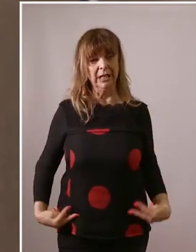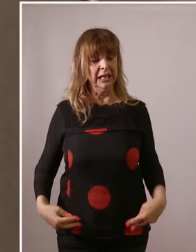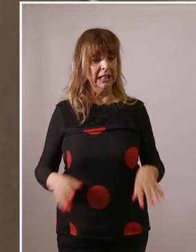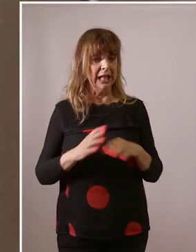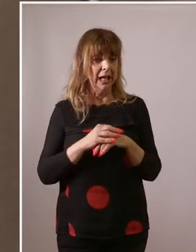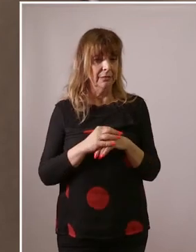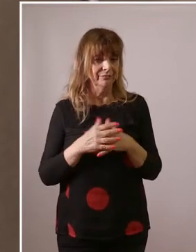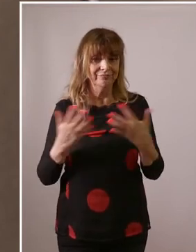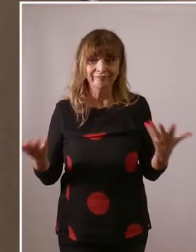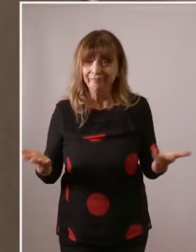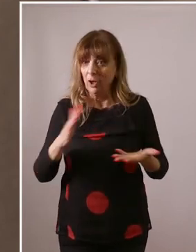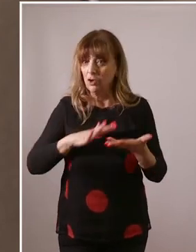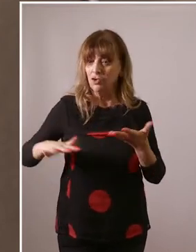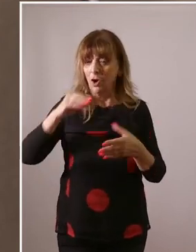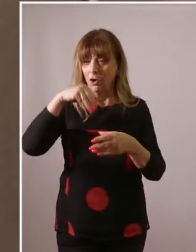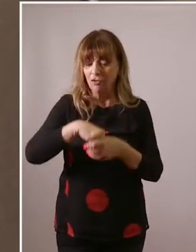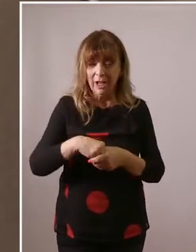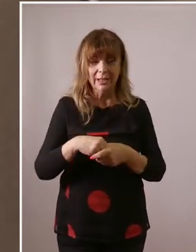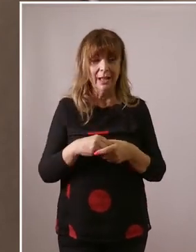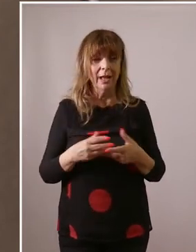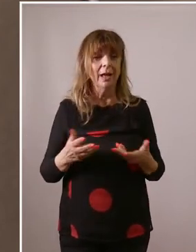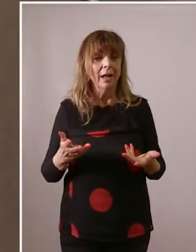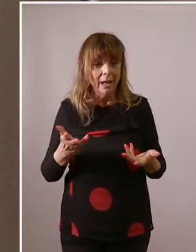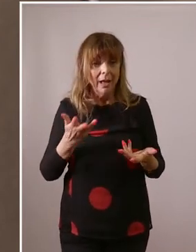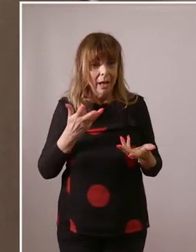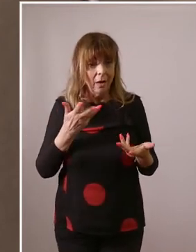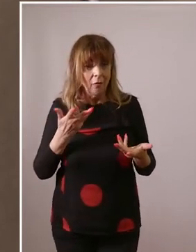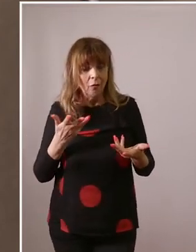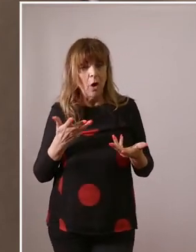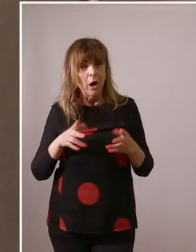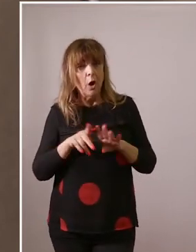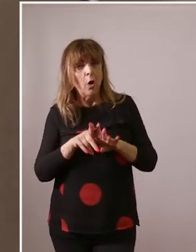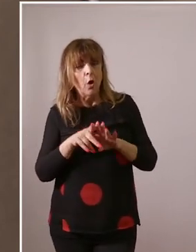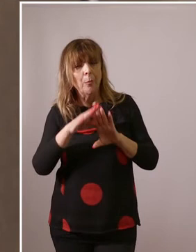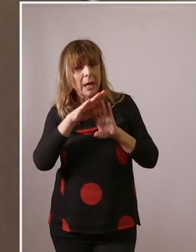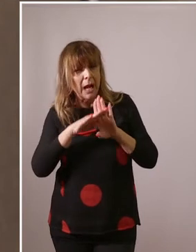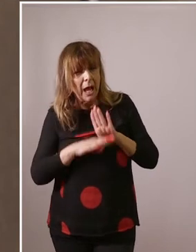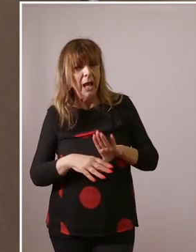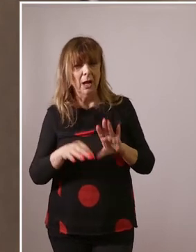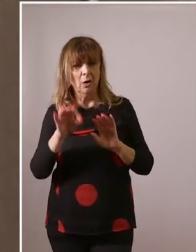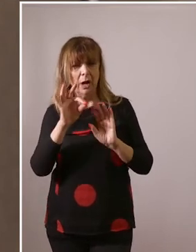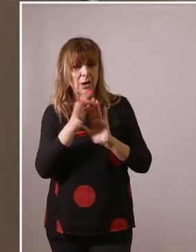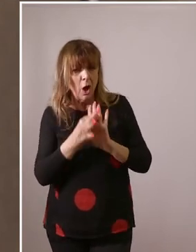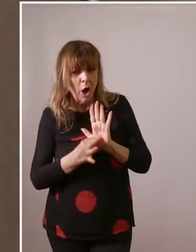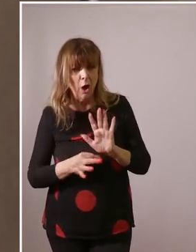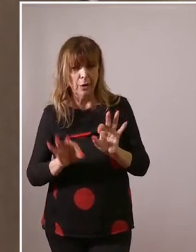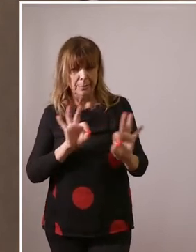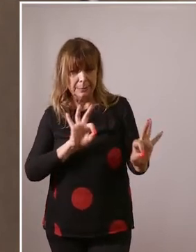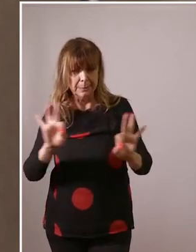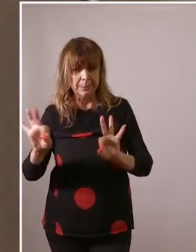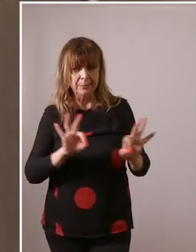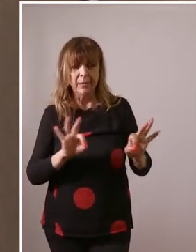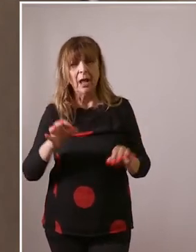diciamo di società tende sempre più essere regolato essere normato a volte anche in maniera e